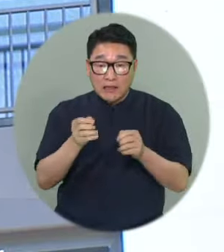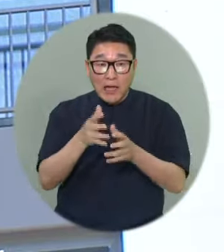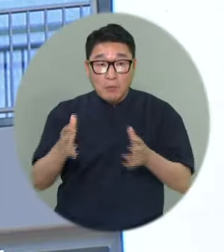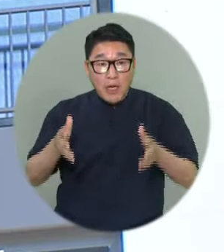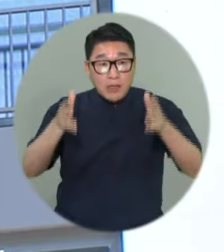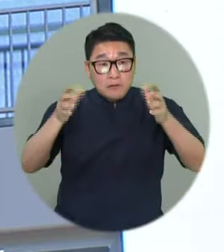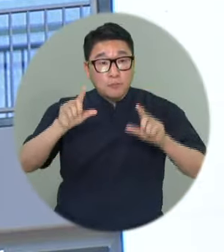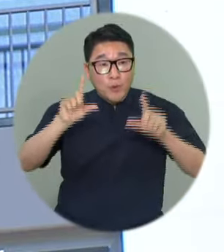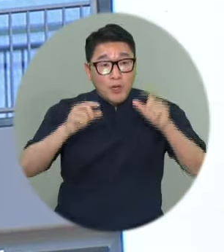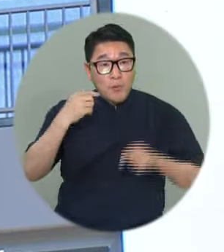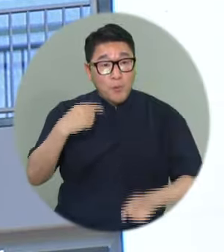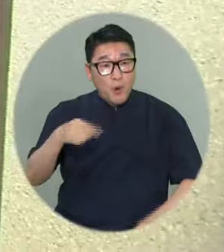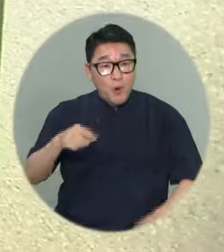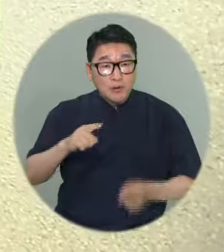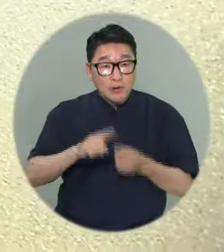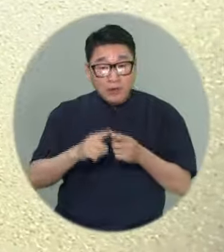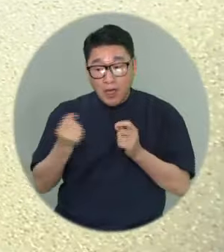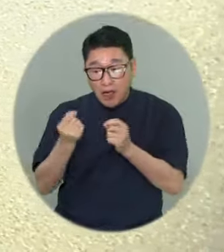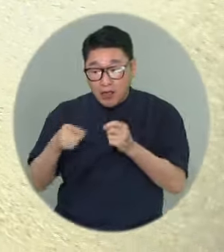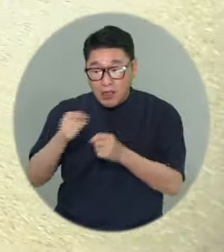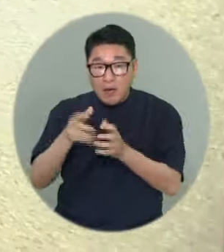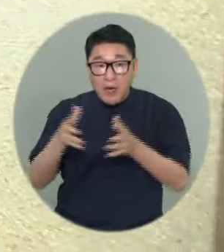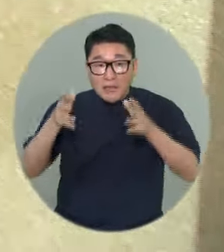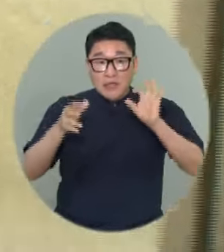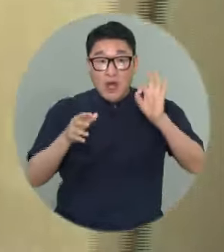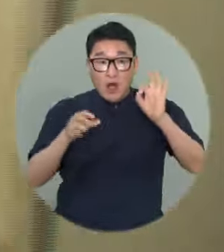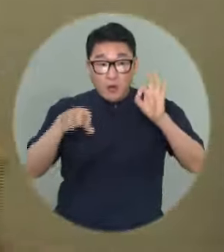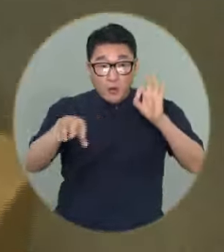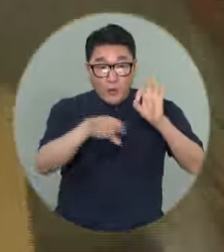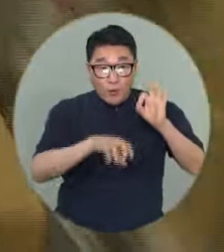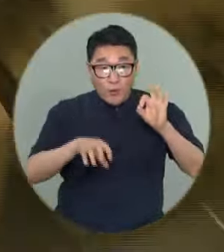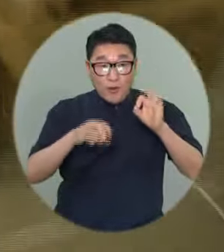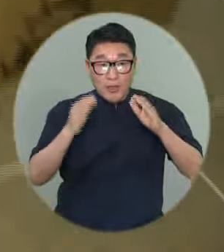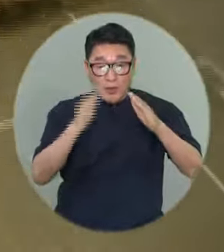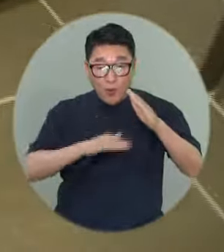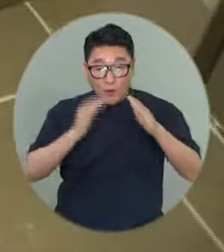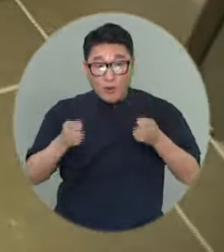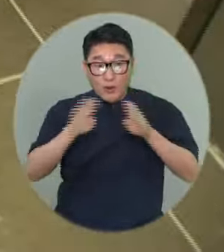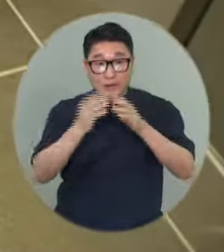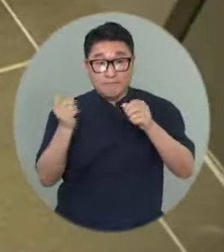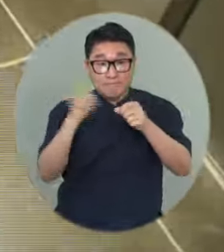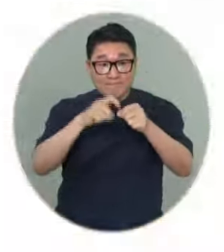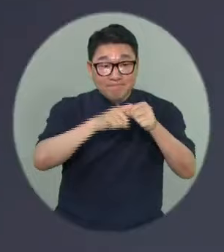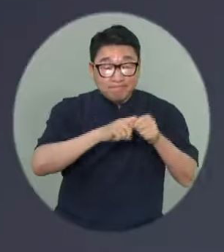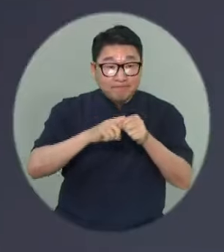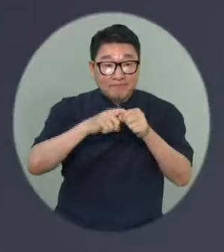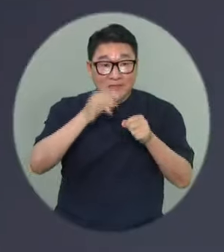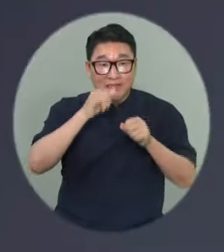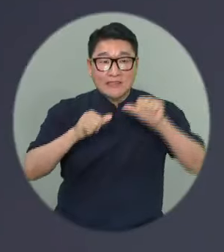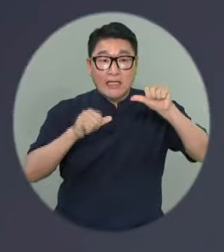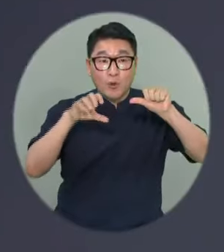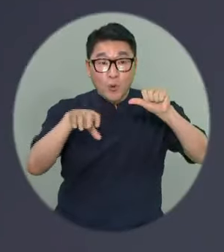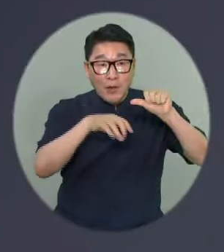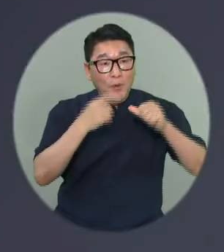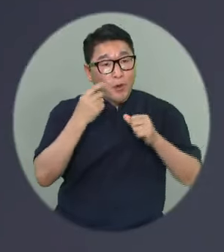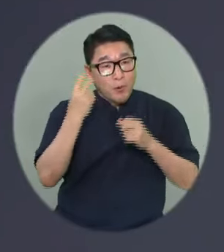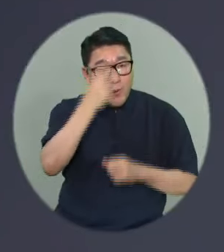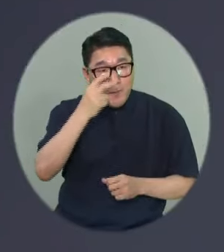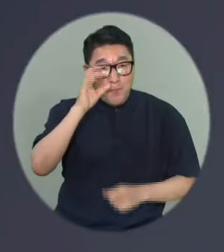아파트들은 어떻게 하고 있는지 근처 아파트 10곳 중 공동현관 출입문이 잠겨 있는 5곳을